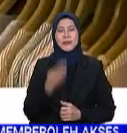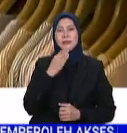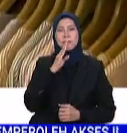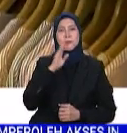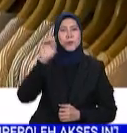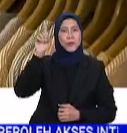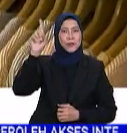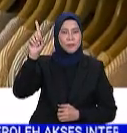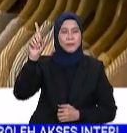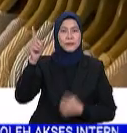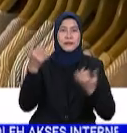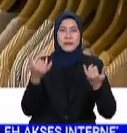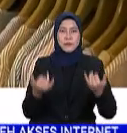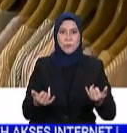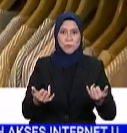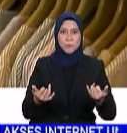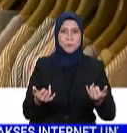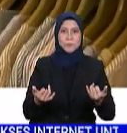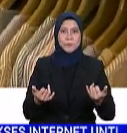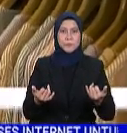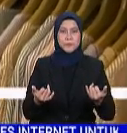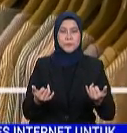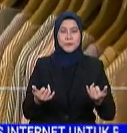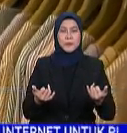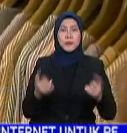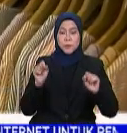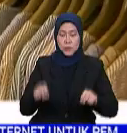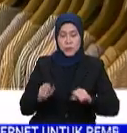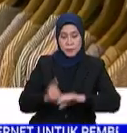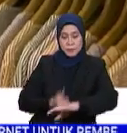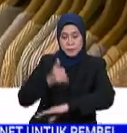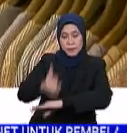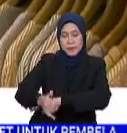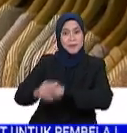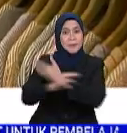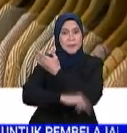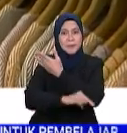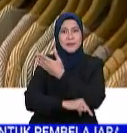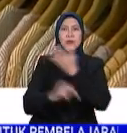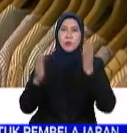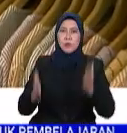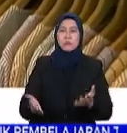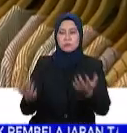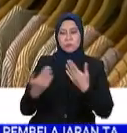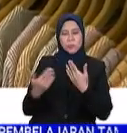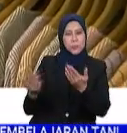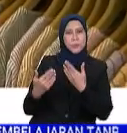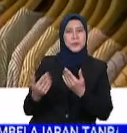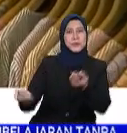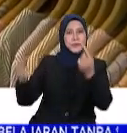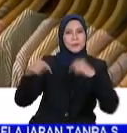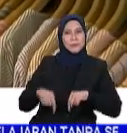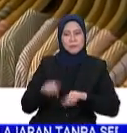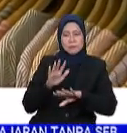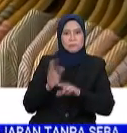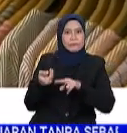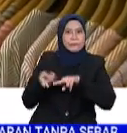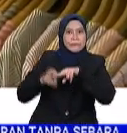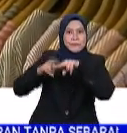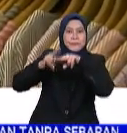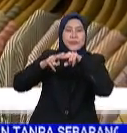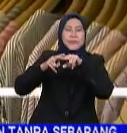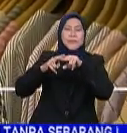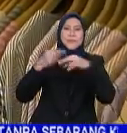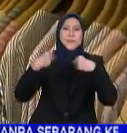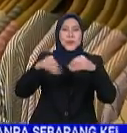Alhamdulillah lah. Sekarang sejak beli rentas negeri ni orang pun ramai, hasil pun okey meningkat.